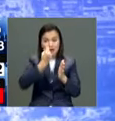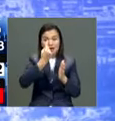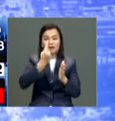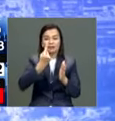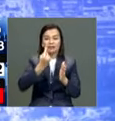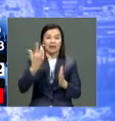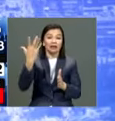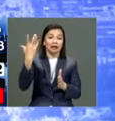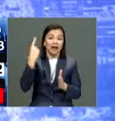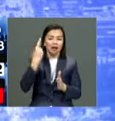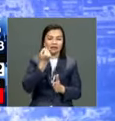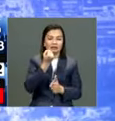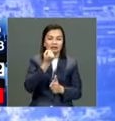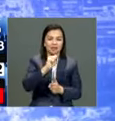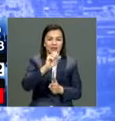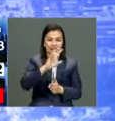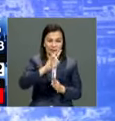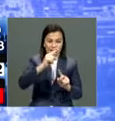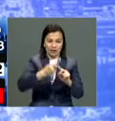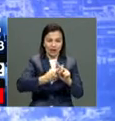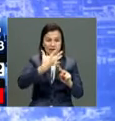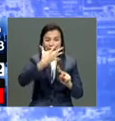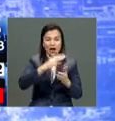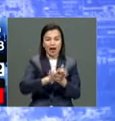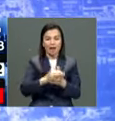ข้อที่พวกเราพูดยำกันตลอดเวลานี่แหละครับเป็นสิ่งที่เป็นตัวป้องกันพวกเราได้ดีที่สุดก็อยากให้ท่านการจะตกแล้วทำอย่างนี้ไปตลอดนะครับปรับขอบคุณเป็นอย่างสูงครับสวัสดีครับกราบขอบพระคุณนะคะนายแพทย์ทวีศิลป์วิษณุโยธินโฆษกศปภคอนะคะและอย่างเมื่อสักครู่ที่ท่านโฆษกเรียนไปนะคะว่าแบบฟอร์มไทยชนะของเราหลังจากที่เริ่มใช้งานมาตั้งแต่เมื่อวันที่17พฤษภาคมปรากฏว่ามีประชาชนที่เข้าไปใช้แล้วก็เช็คอินเข้าเช็คอินออกนะคะนับล้านคนแต่ว่าหลายๆคนก็มีข้อท้วงติงถึงข้อสงสัยเรื่องของการใช้งานร.ร